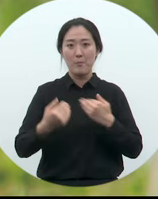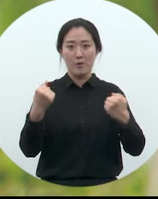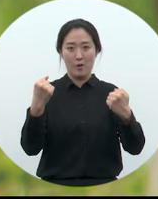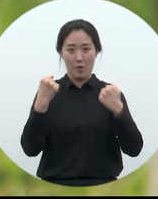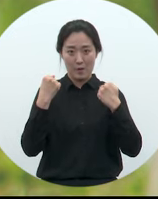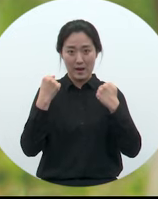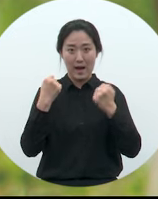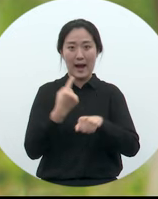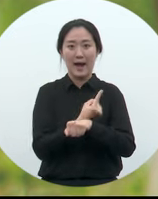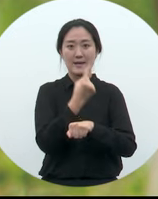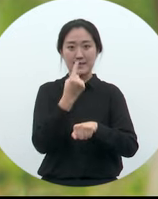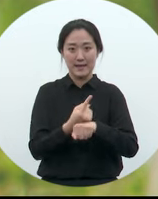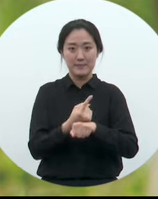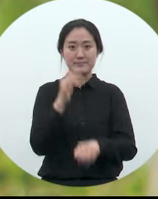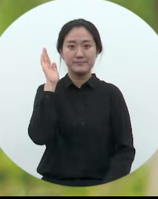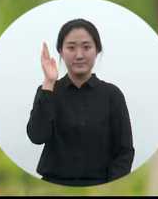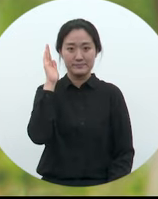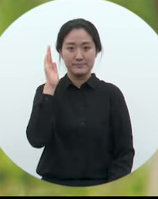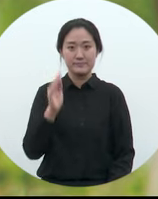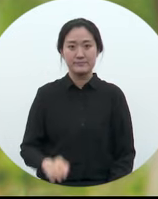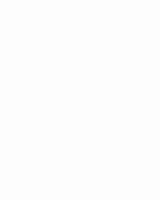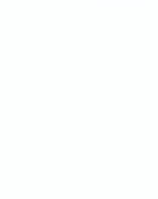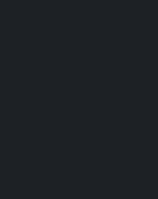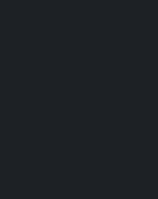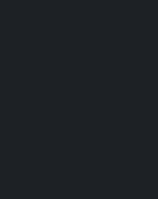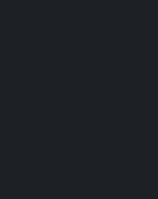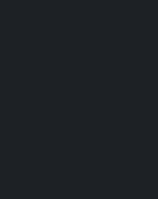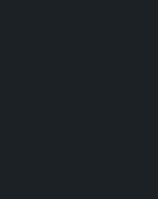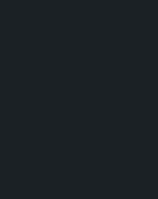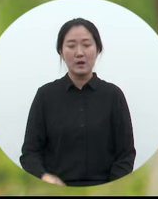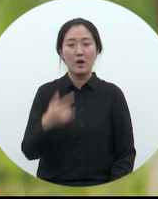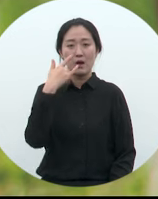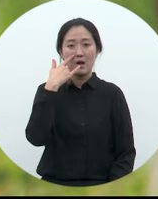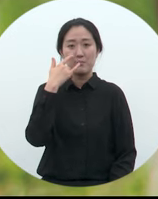정도 제가 강좌를 하도록 하겠습니다.